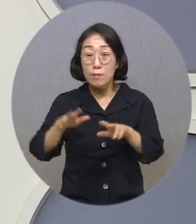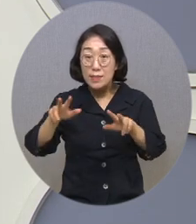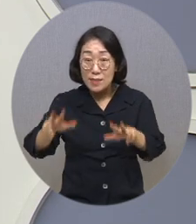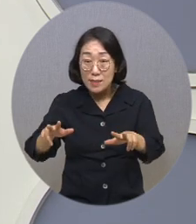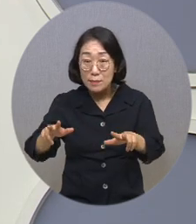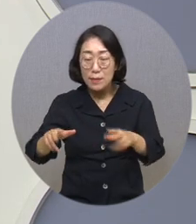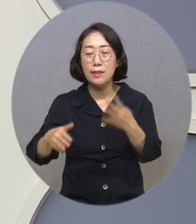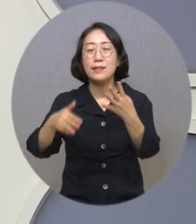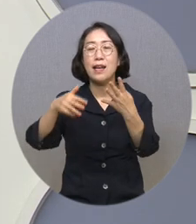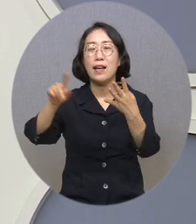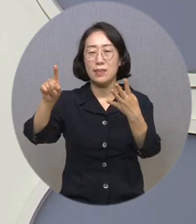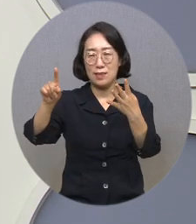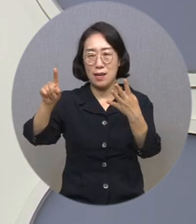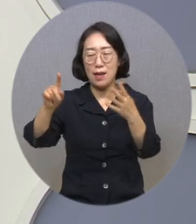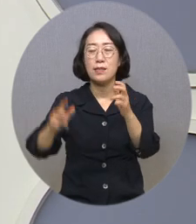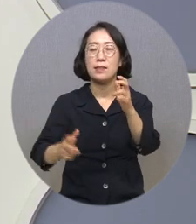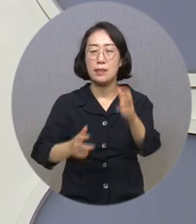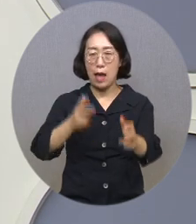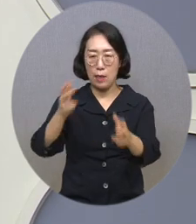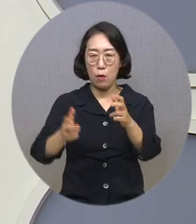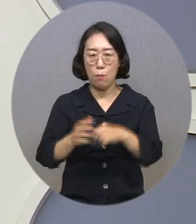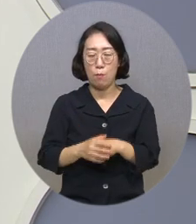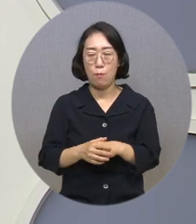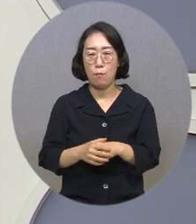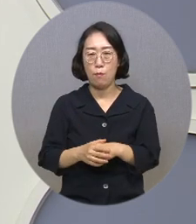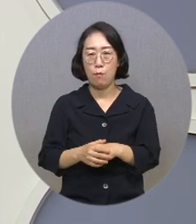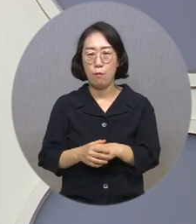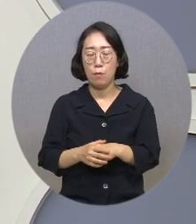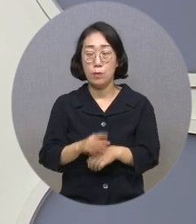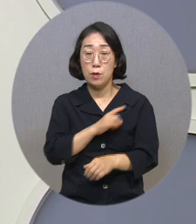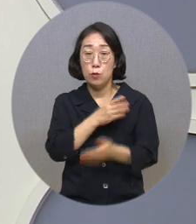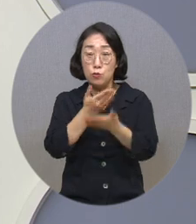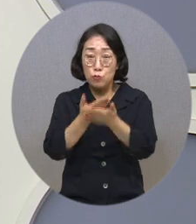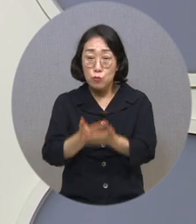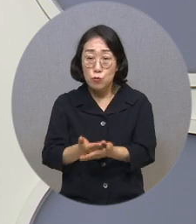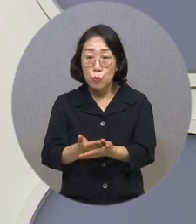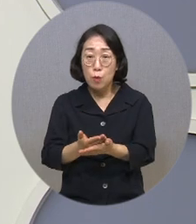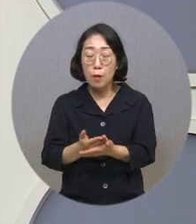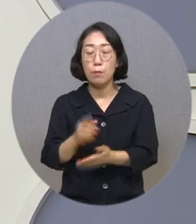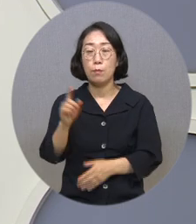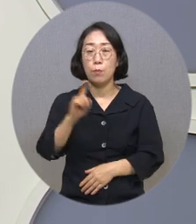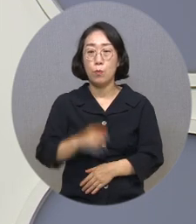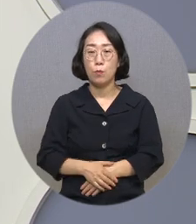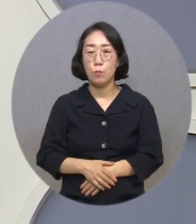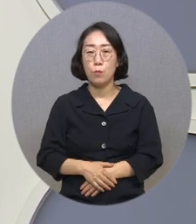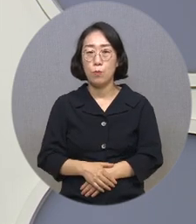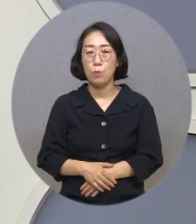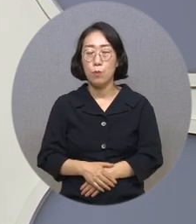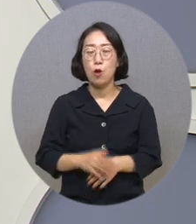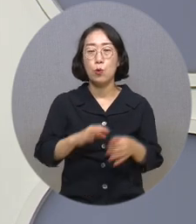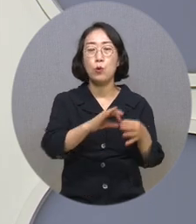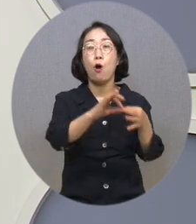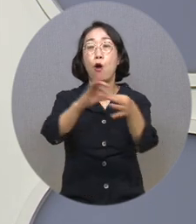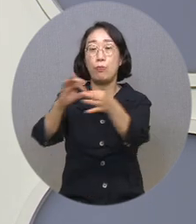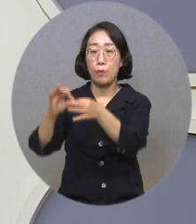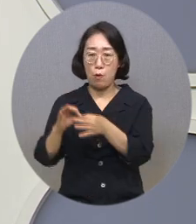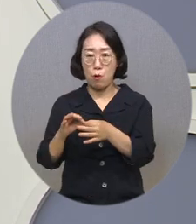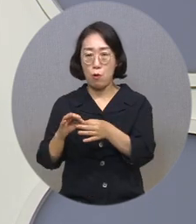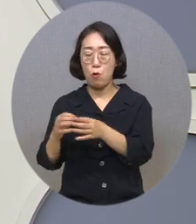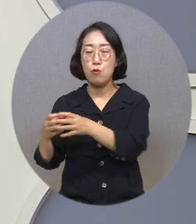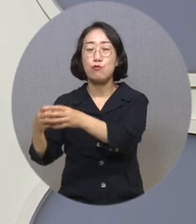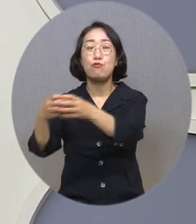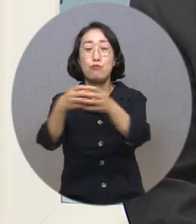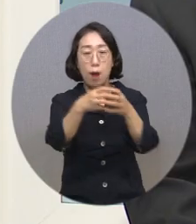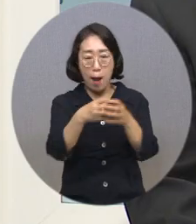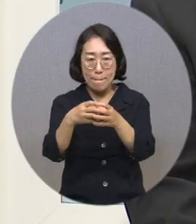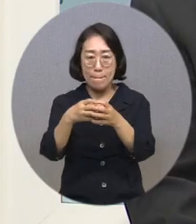이제 가고 있습니다. 이제 4차 산업의 핵심 중에 하나가 뭐냐면 초연결, 초융합,